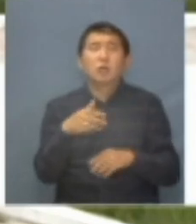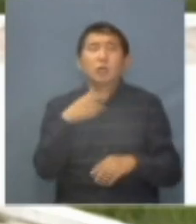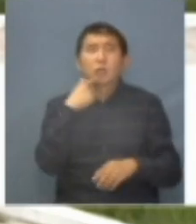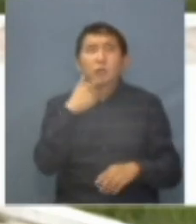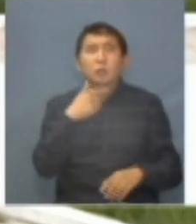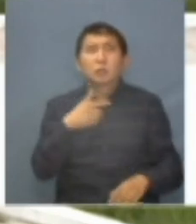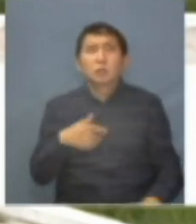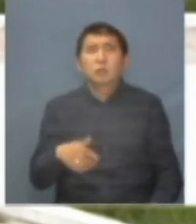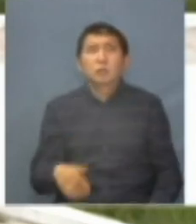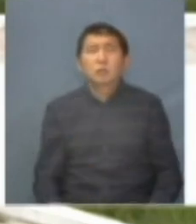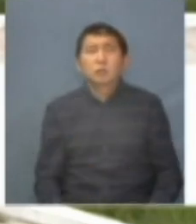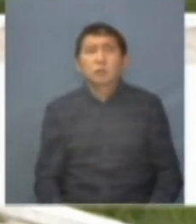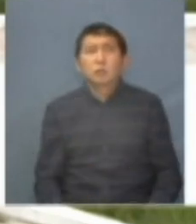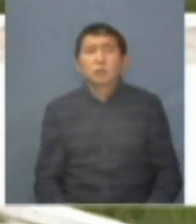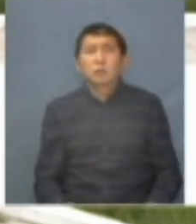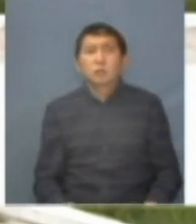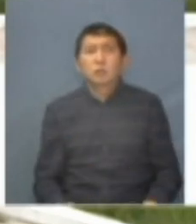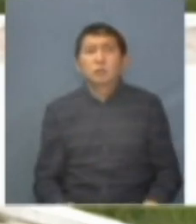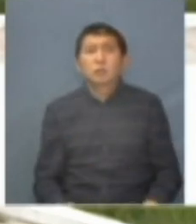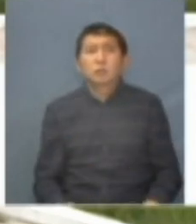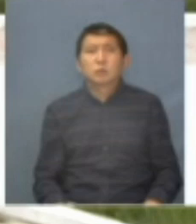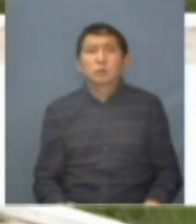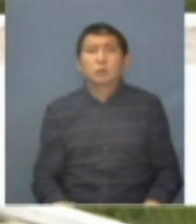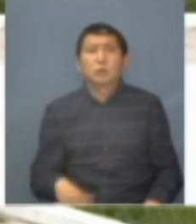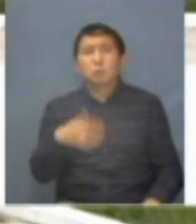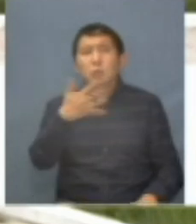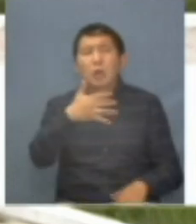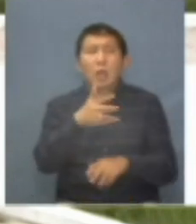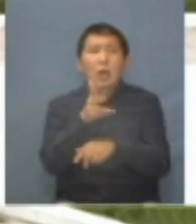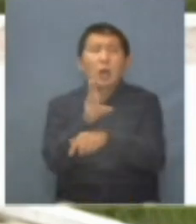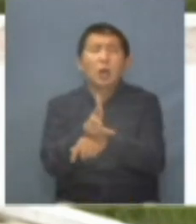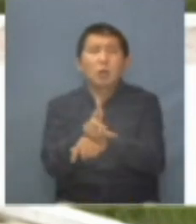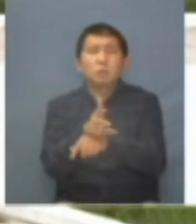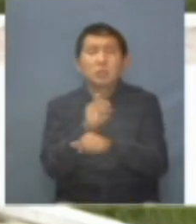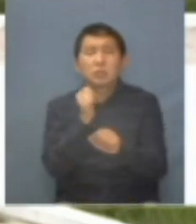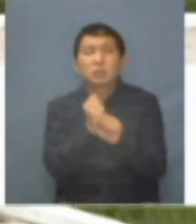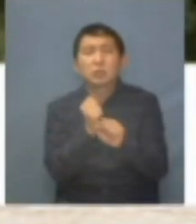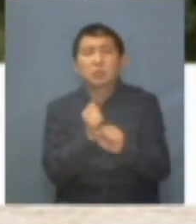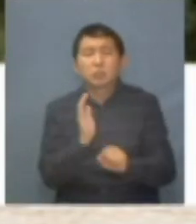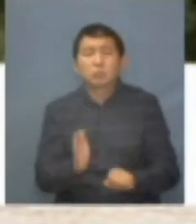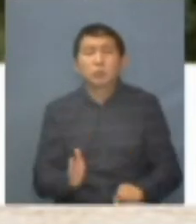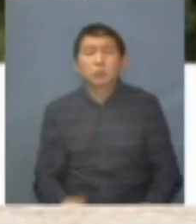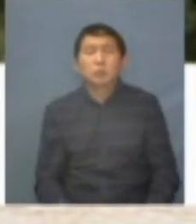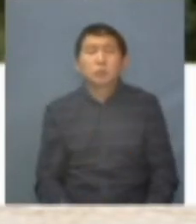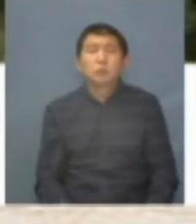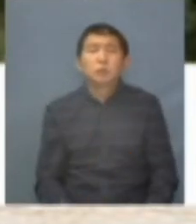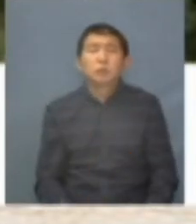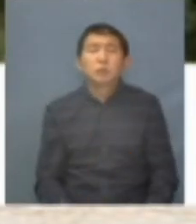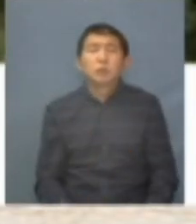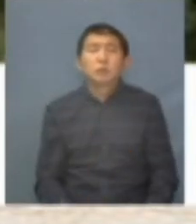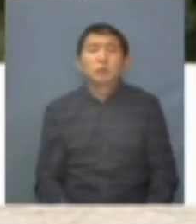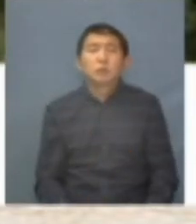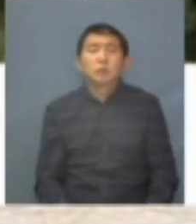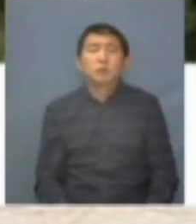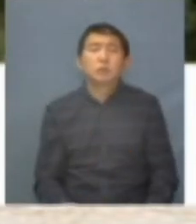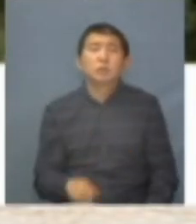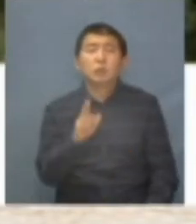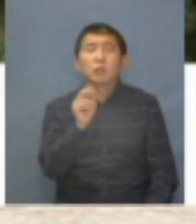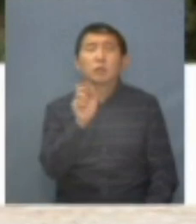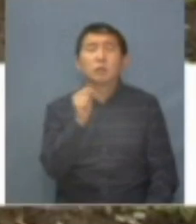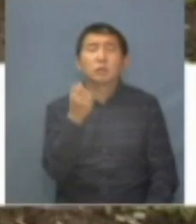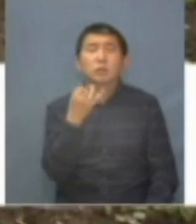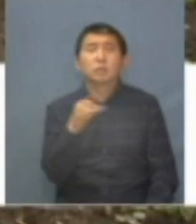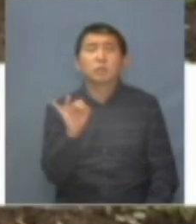қауіпсіздікті және келген кеткен қонақтардың қауіпсіздігін сақтау мақсатында осы камералар орнатылды. Сонымен қатар аудандағы Қабанбай Батыр